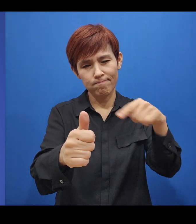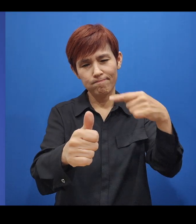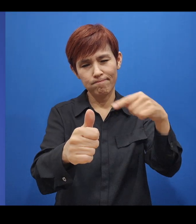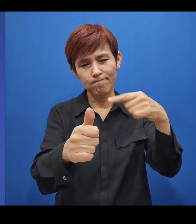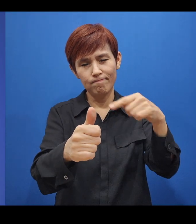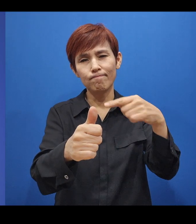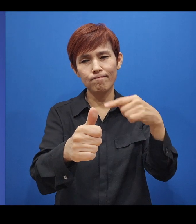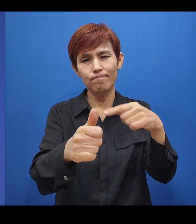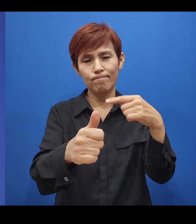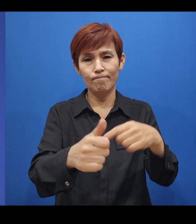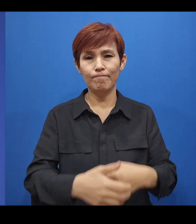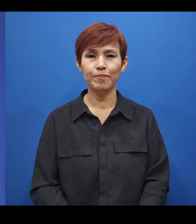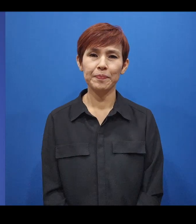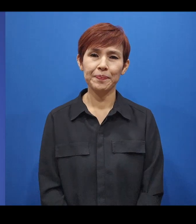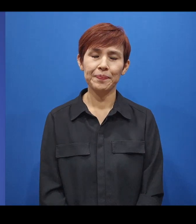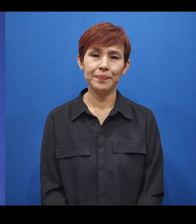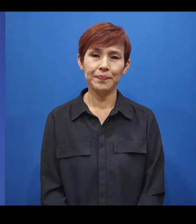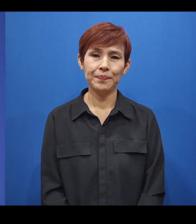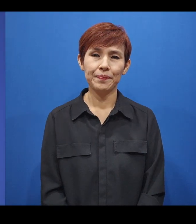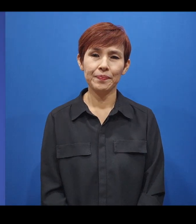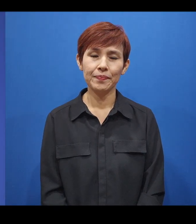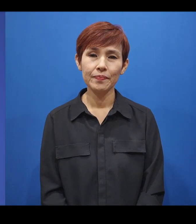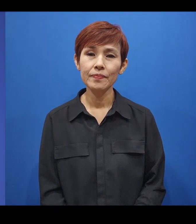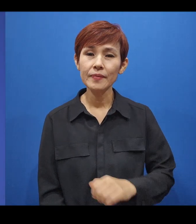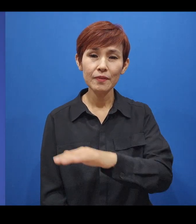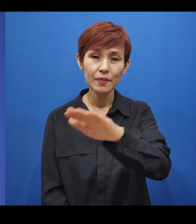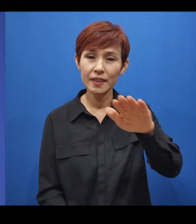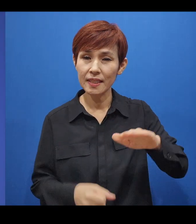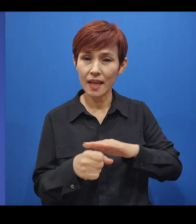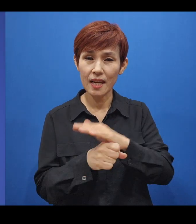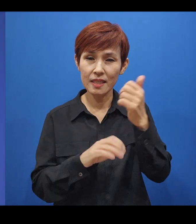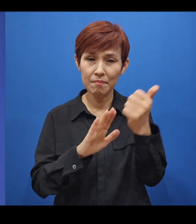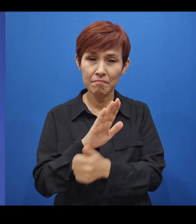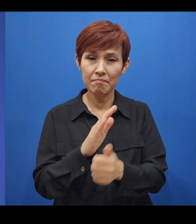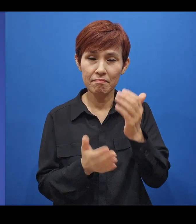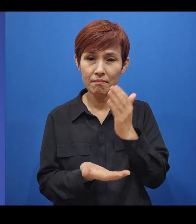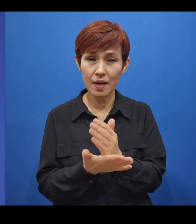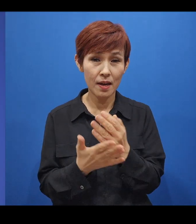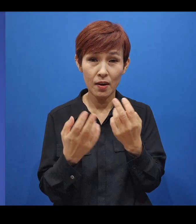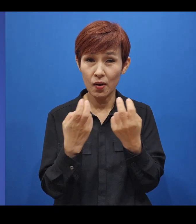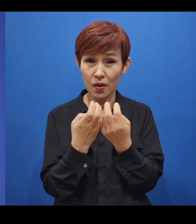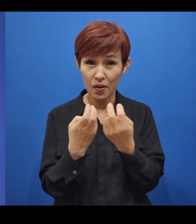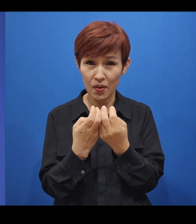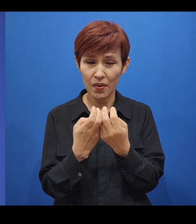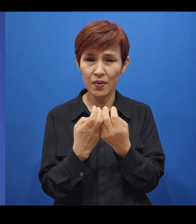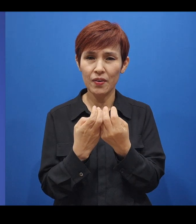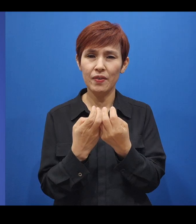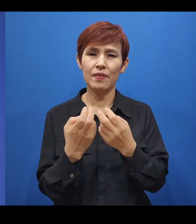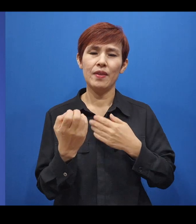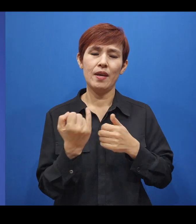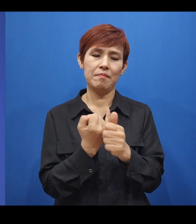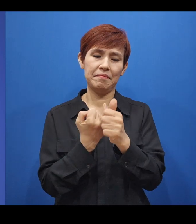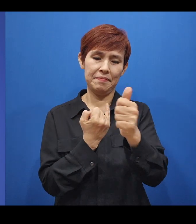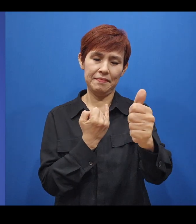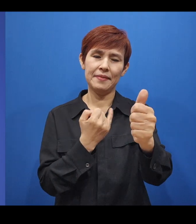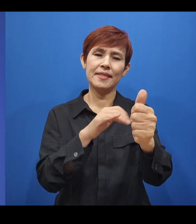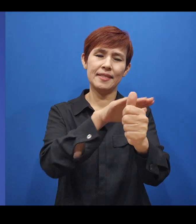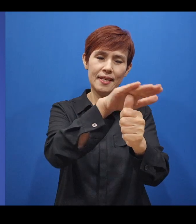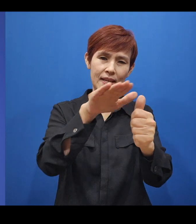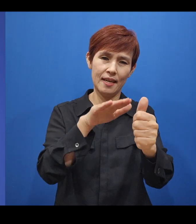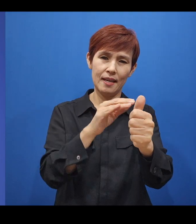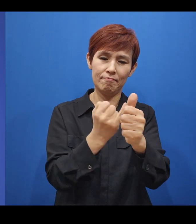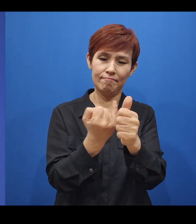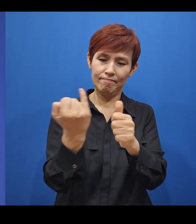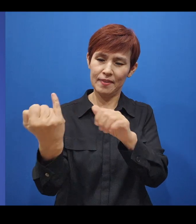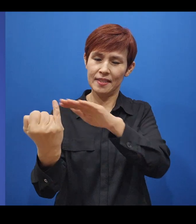가르치시겠다는 거예요. 우리의 사랑이 실패하지 않으려면 내가 내 배우자를 사랑하고 내